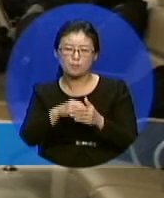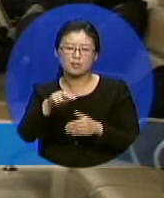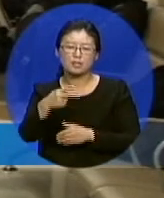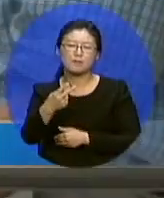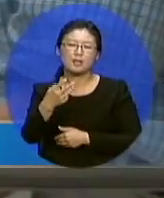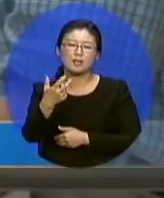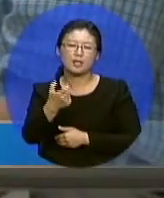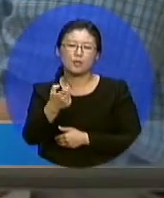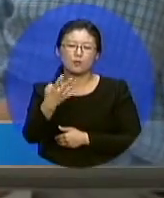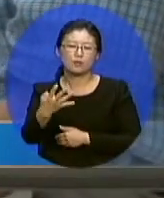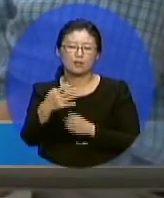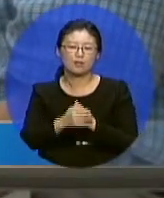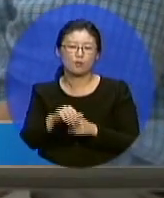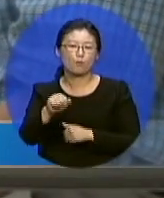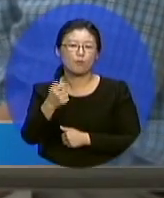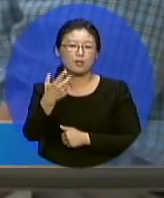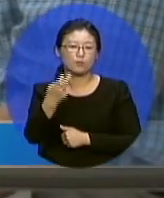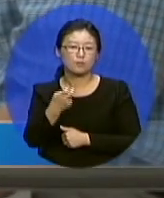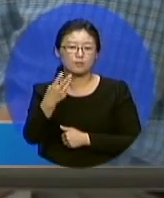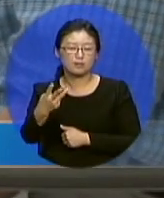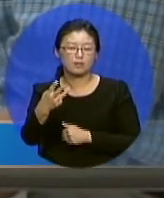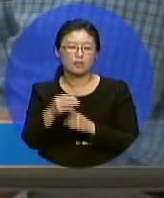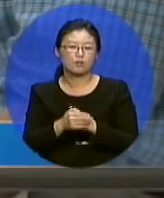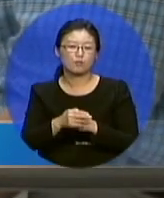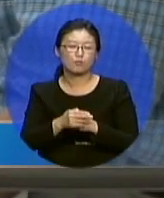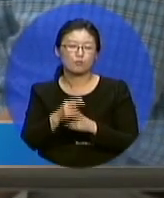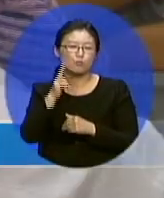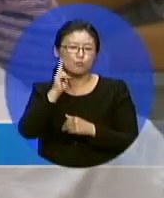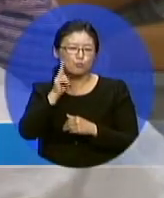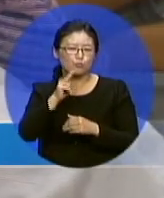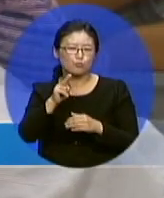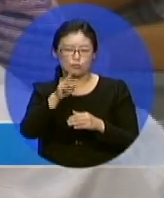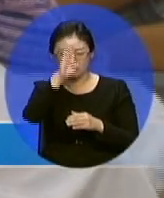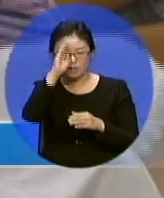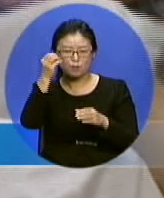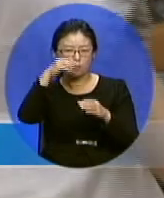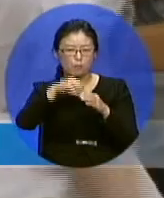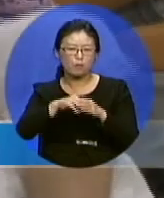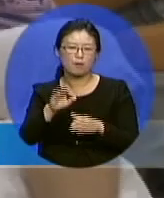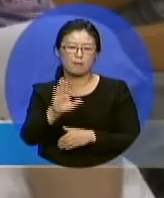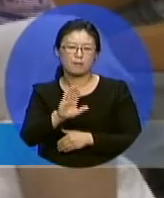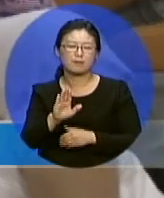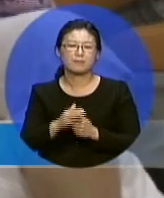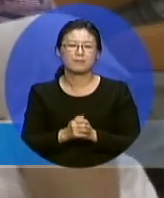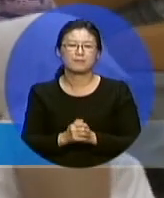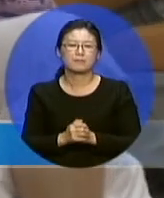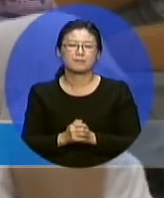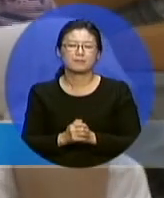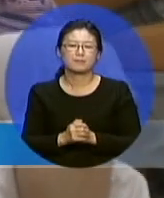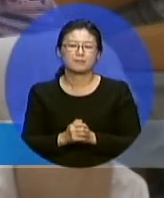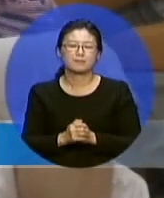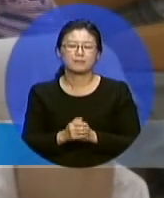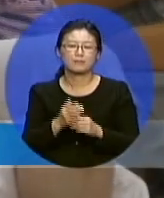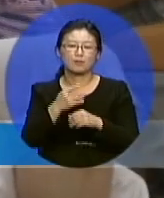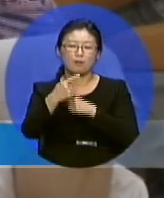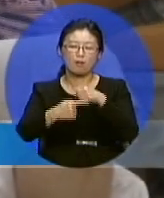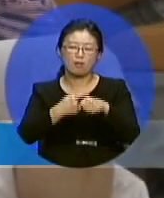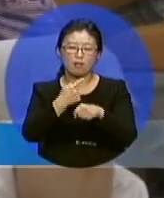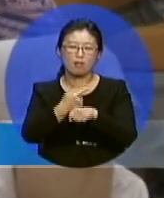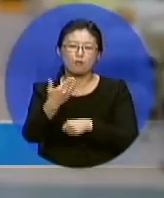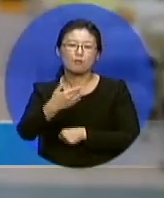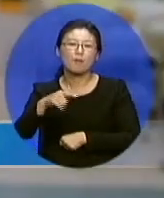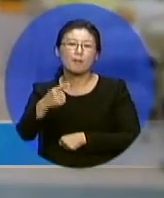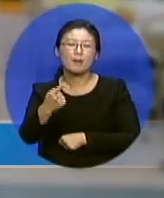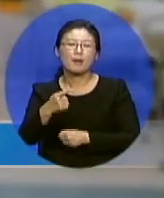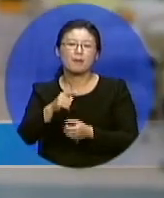불과했고 523개 질환은 4대 중증 질환에 포함되지 않는 질환으로 나타났습니다. 이 중 연간 9,100만 원이